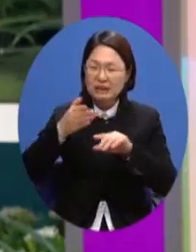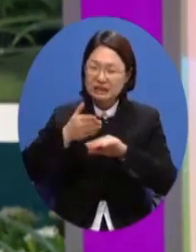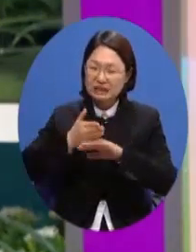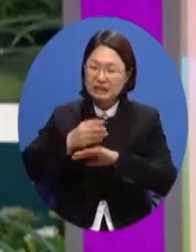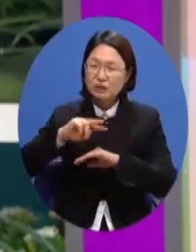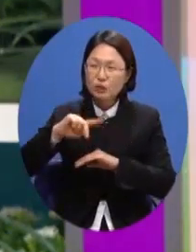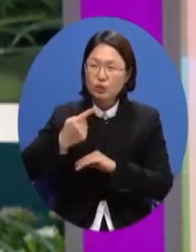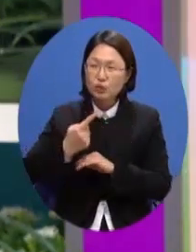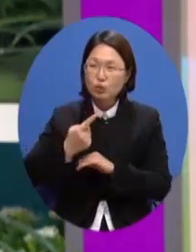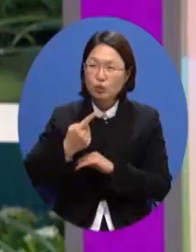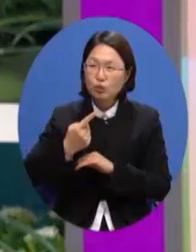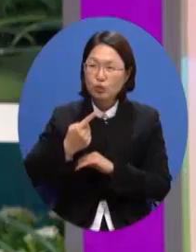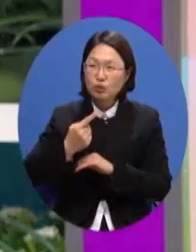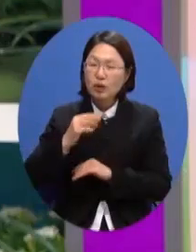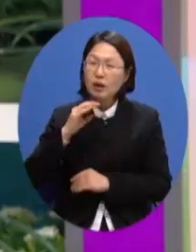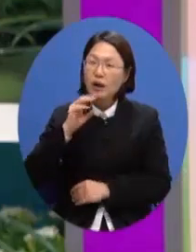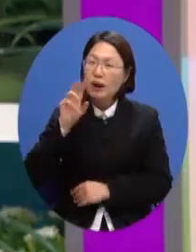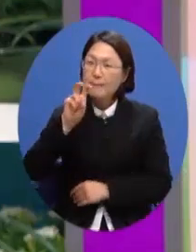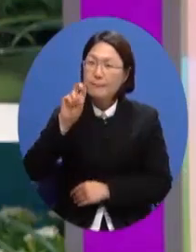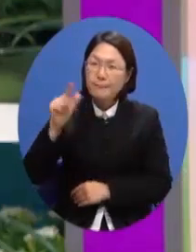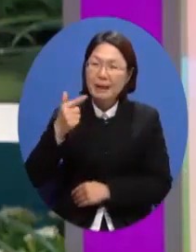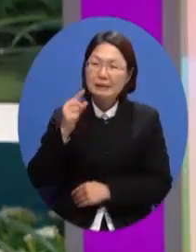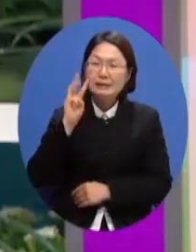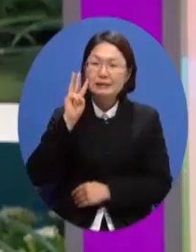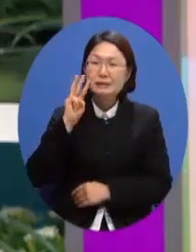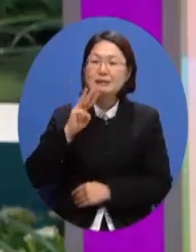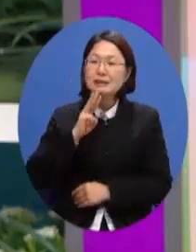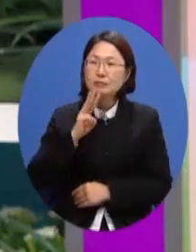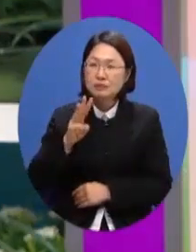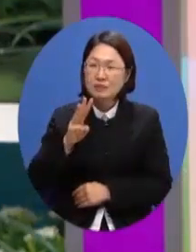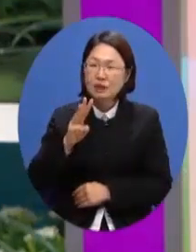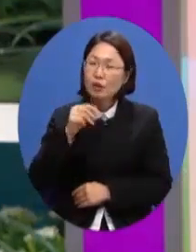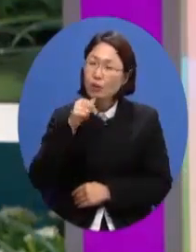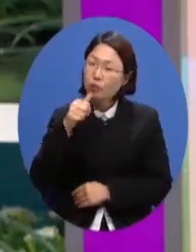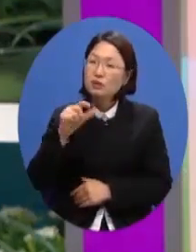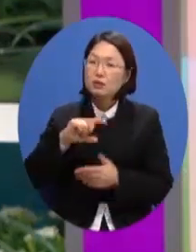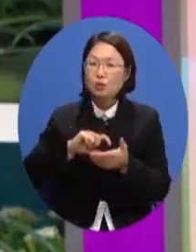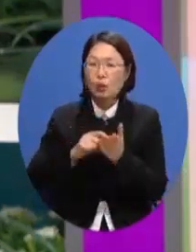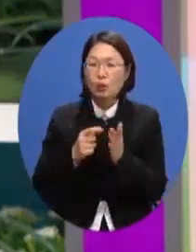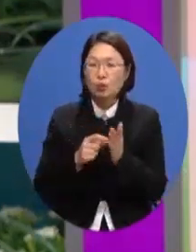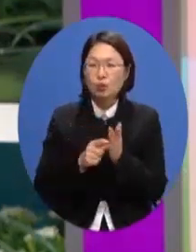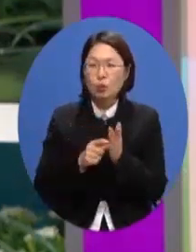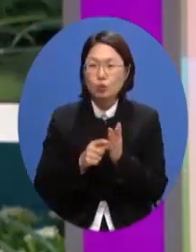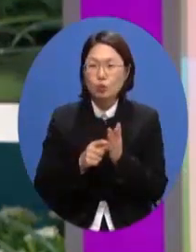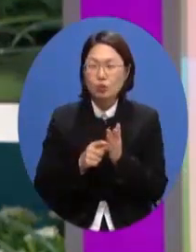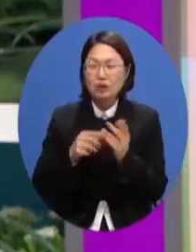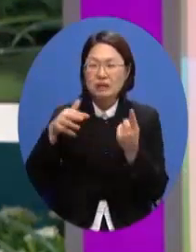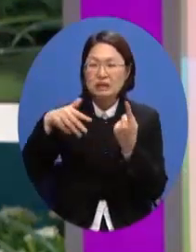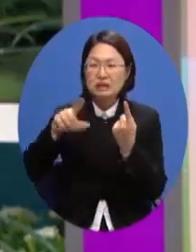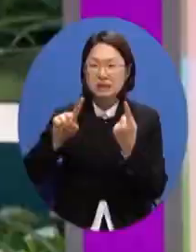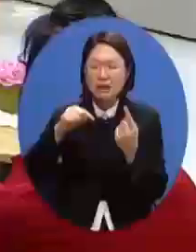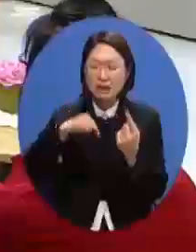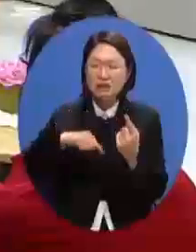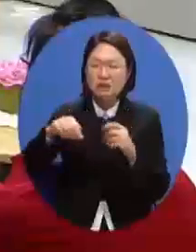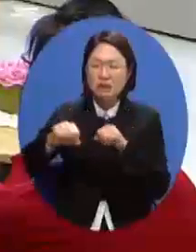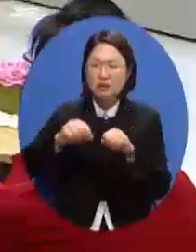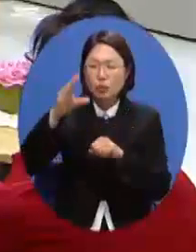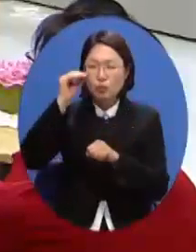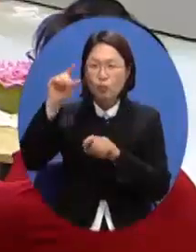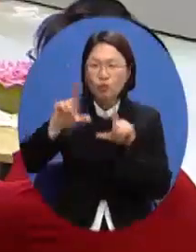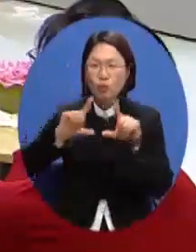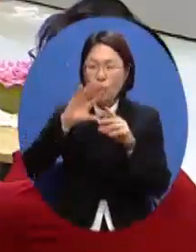늦어도 적어도 한 만 3세경, 아주 늦어도 만 5세경이면은 1차적인 내적 작동 모델은